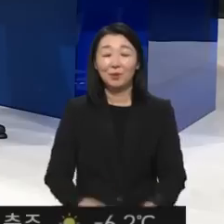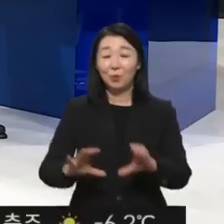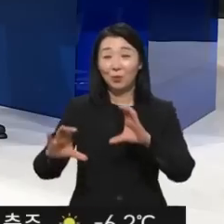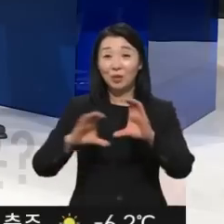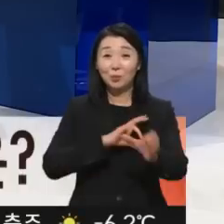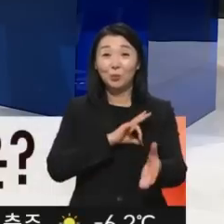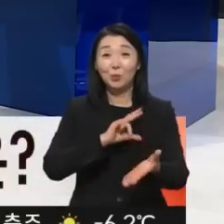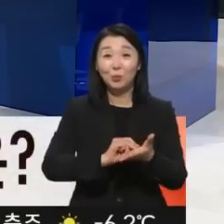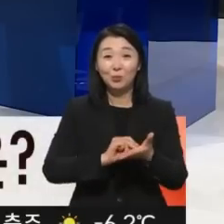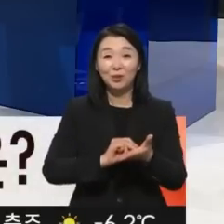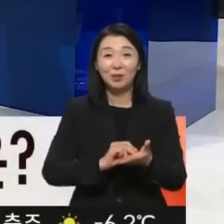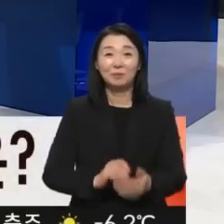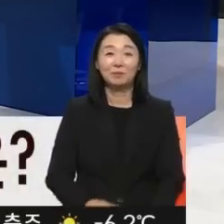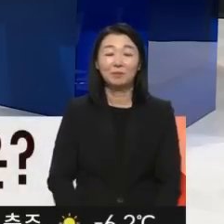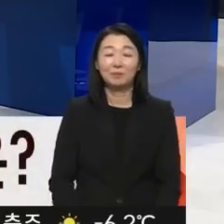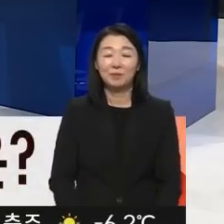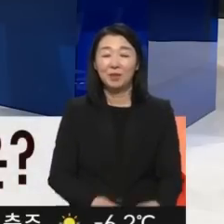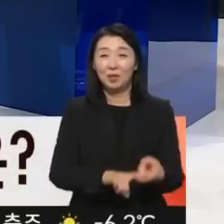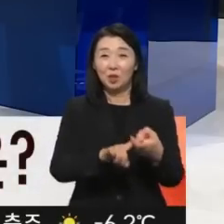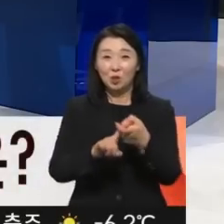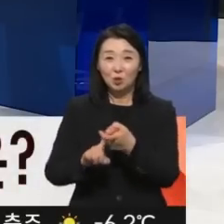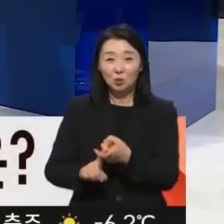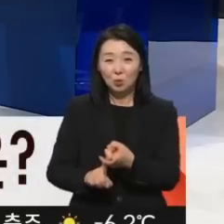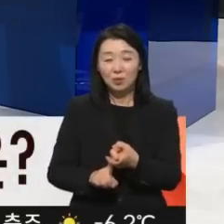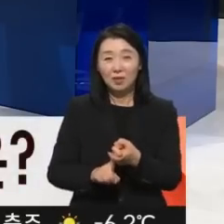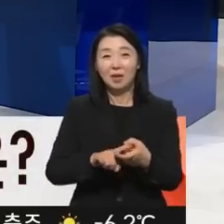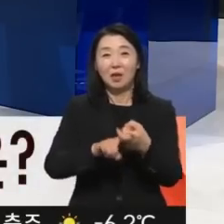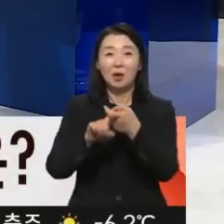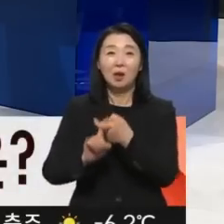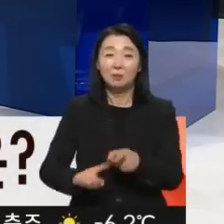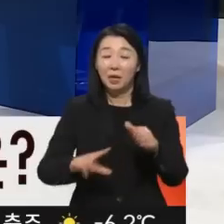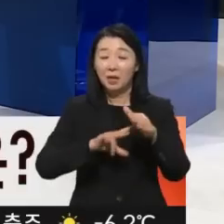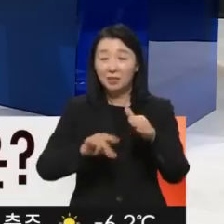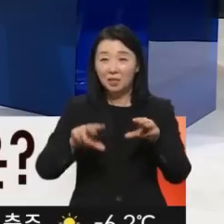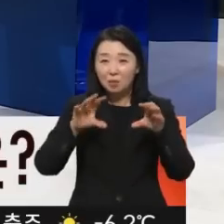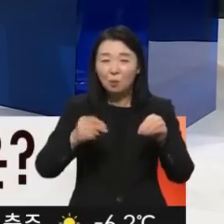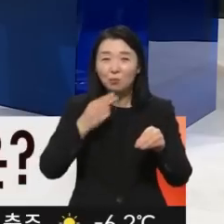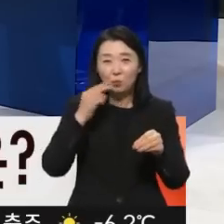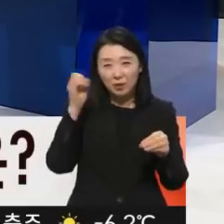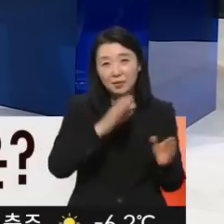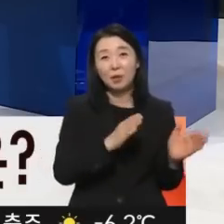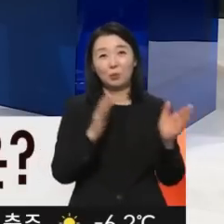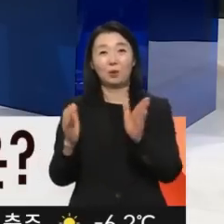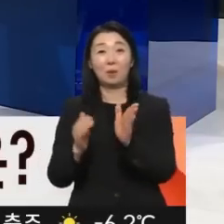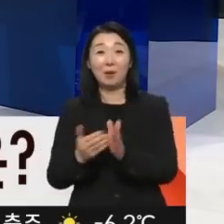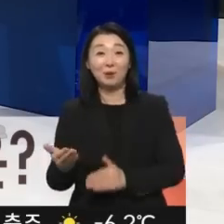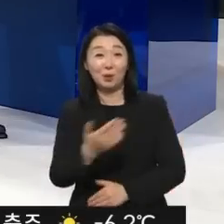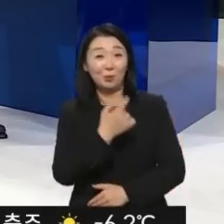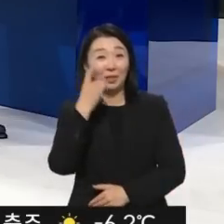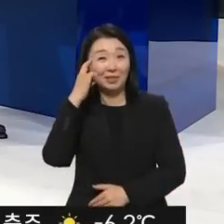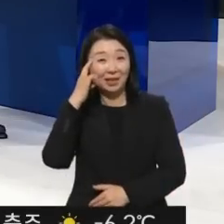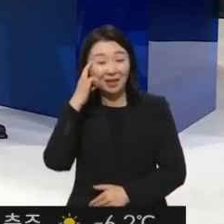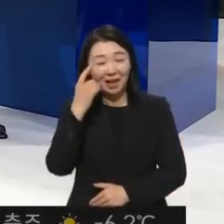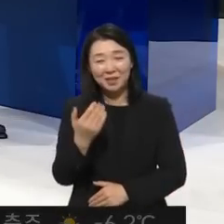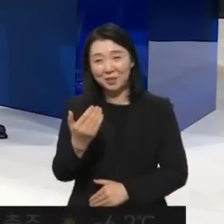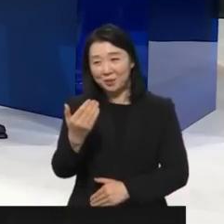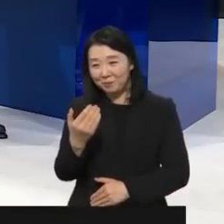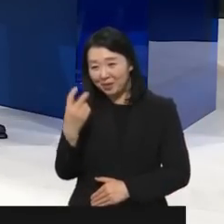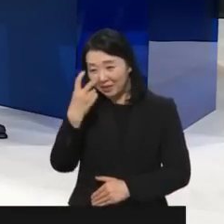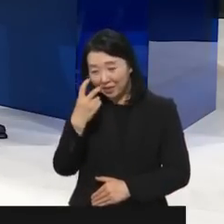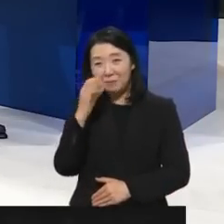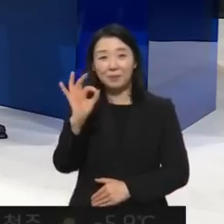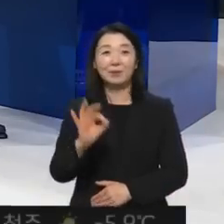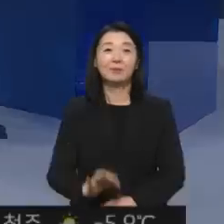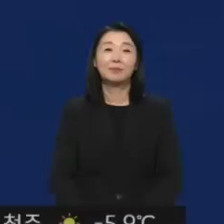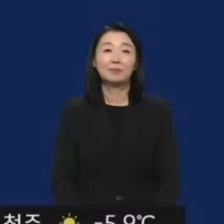소통 주제는 전장현 시위의 지하철 무정차 여러분의 생각은인데요. 먼저 다정회에서 미리 살펴본 여론